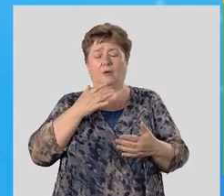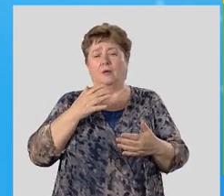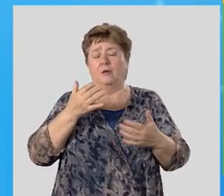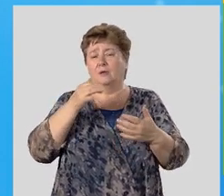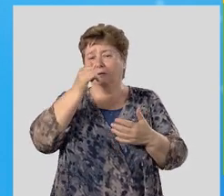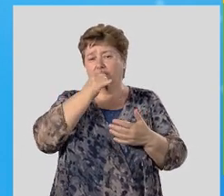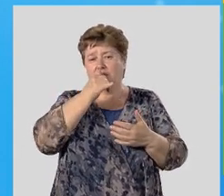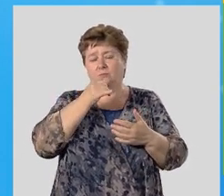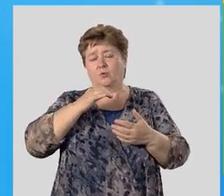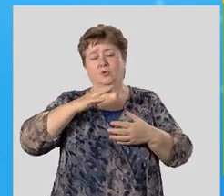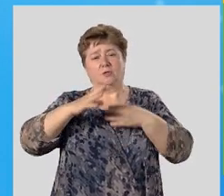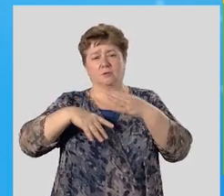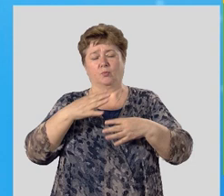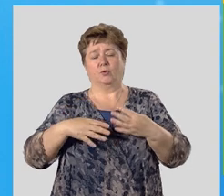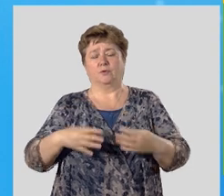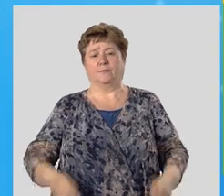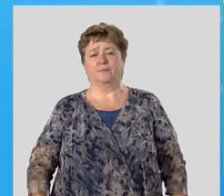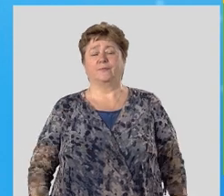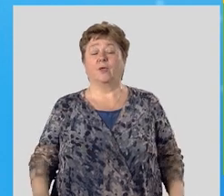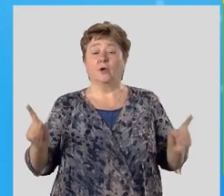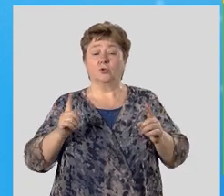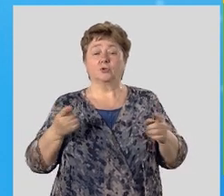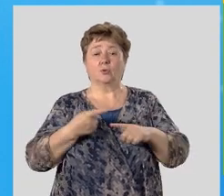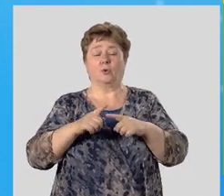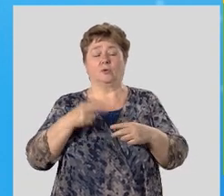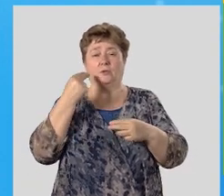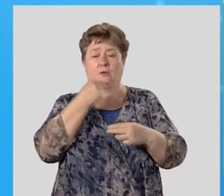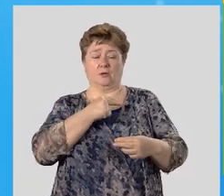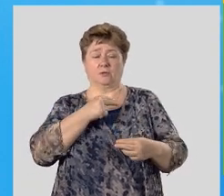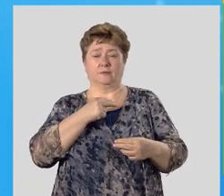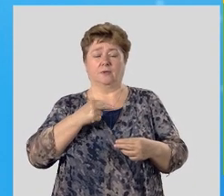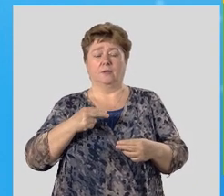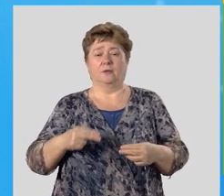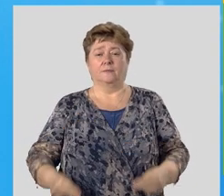с чем не спутаешь. Что же это за свойства?